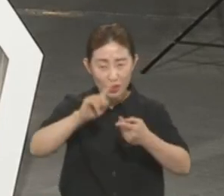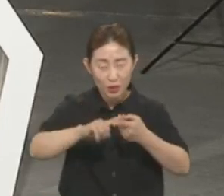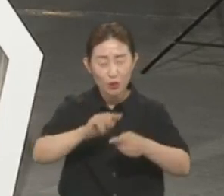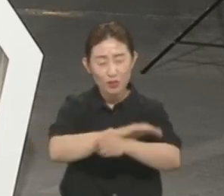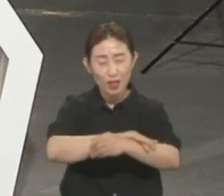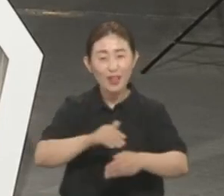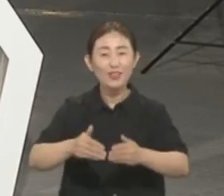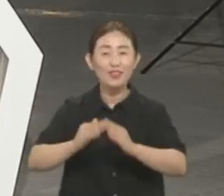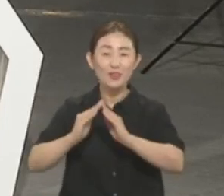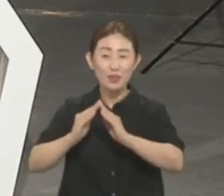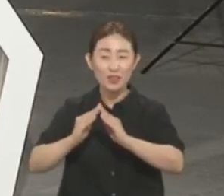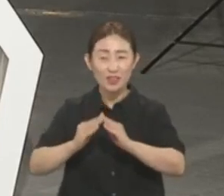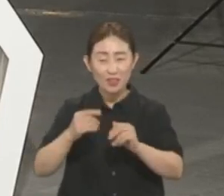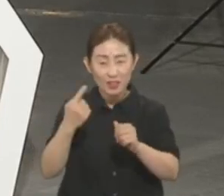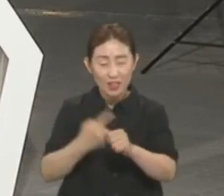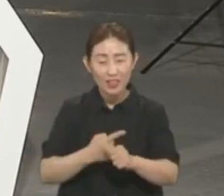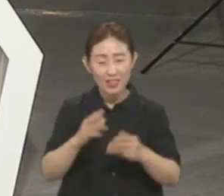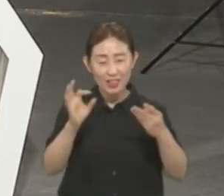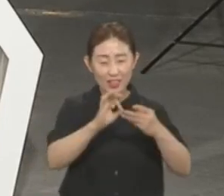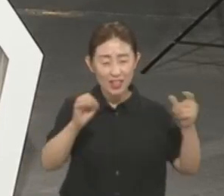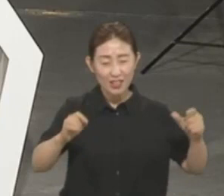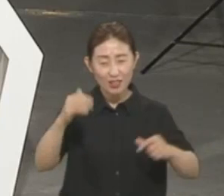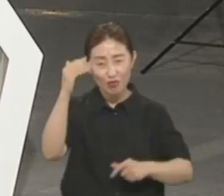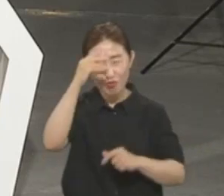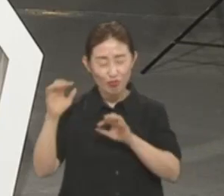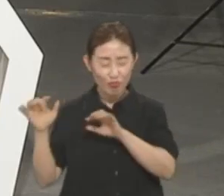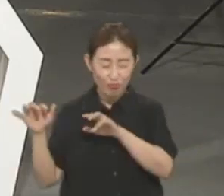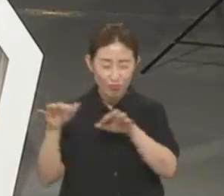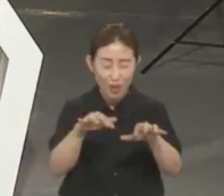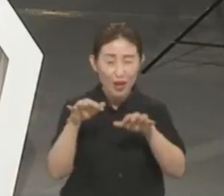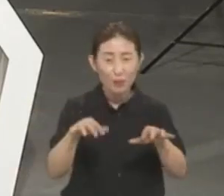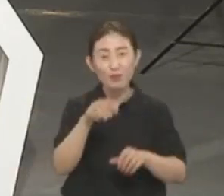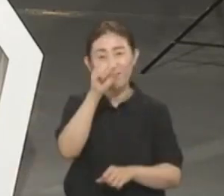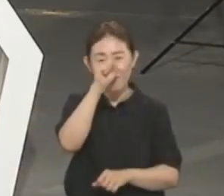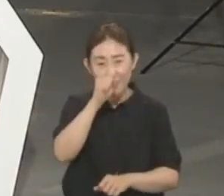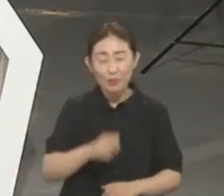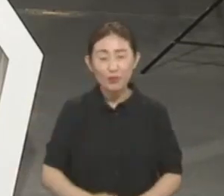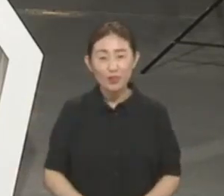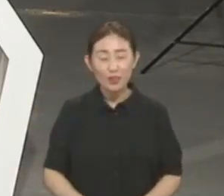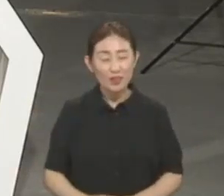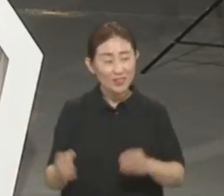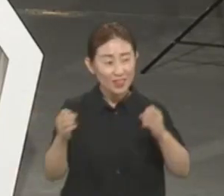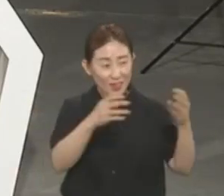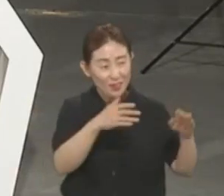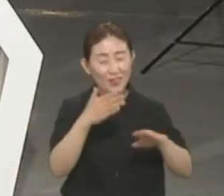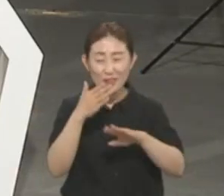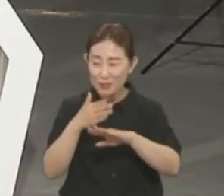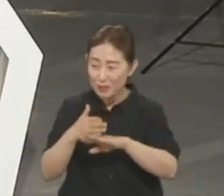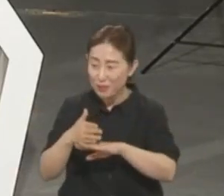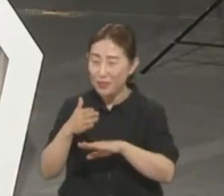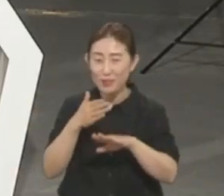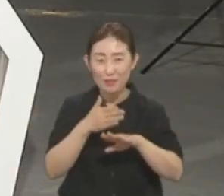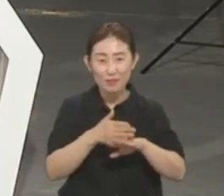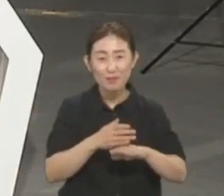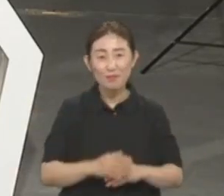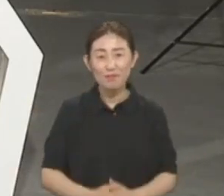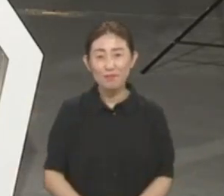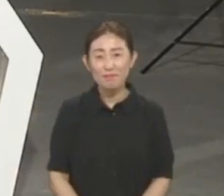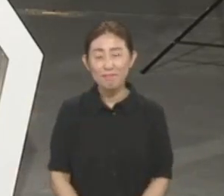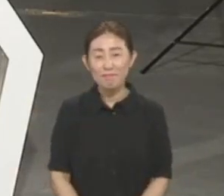돼서 많은 분들이 이 태안에 찾아와 주셨으면 좋겠습니다. 고생 오늘 말씀 잘 들었습니다. 아, 네. 감사합니다. 고맙습니다.